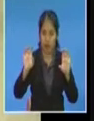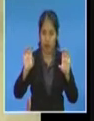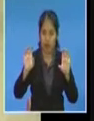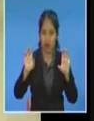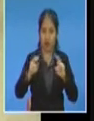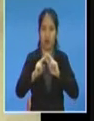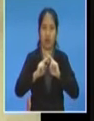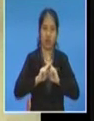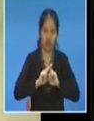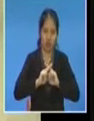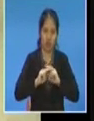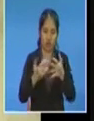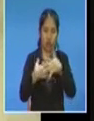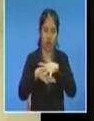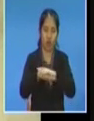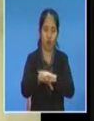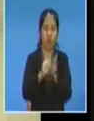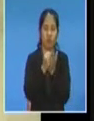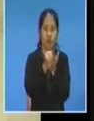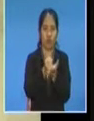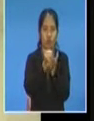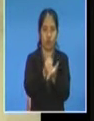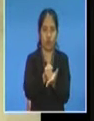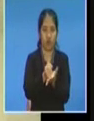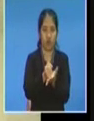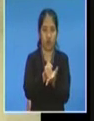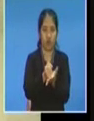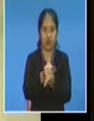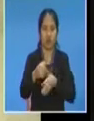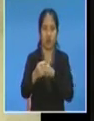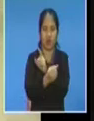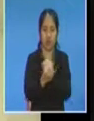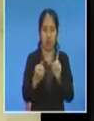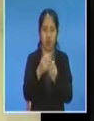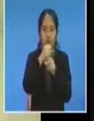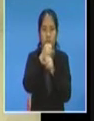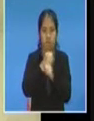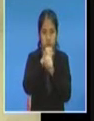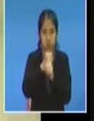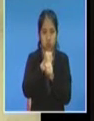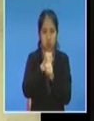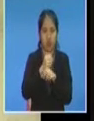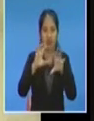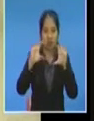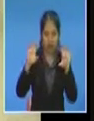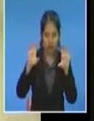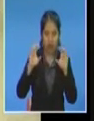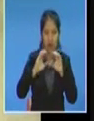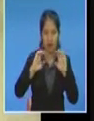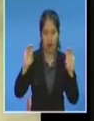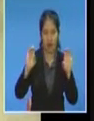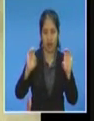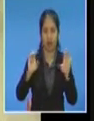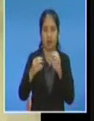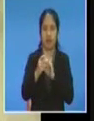องมีส่วนร่วมจะต้องมีส่วนร่วมกันกับสังคมผู้สูงวัยครับส่วนร่วมเป็นยังไงฮะด้านแรกครับด้านสุข